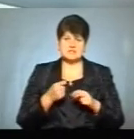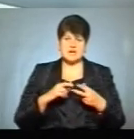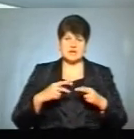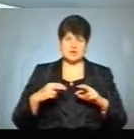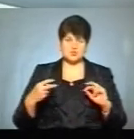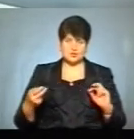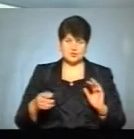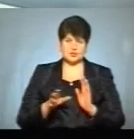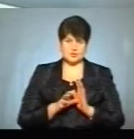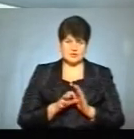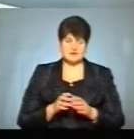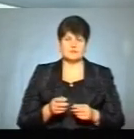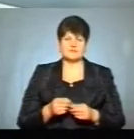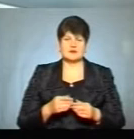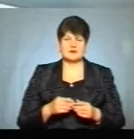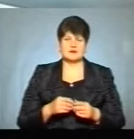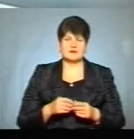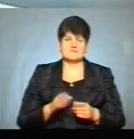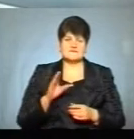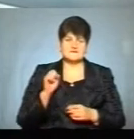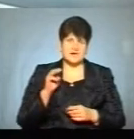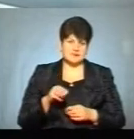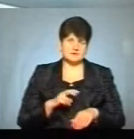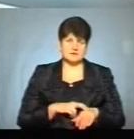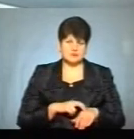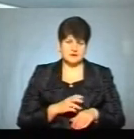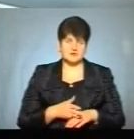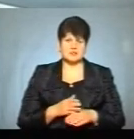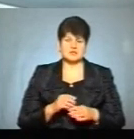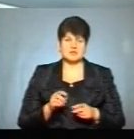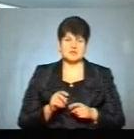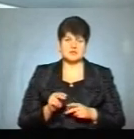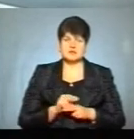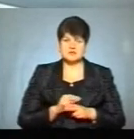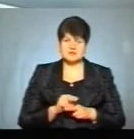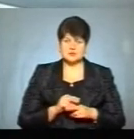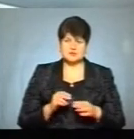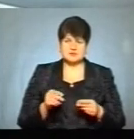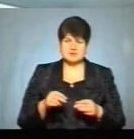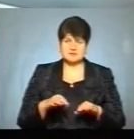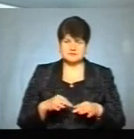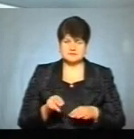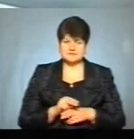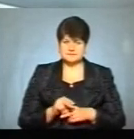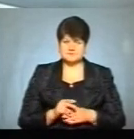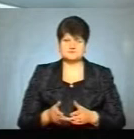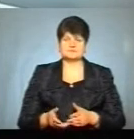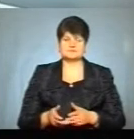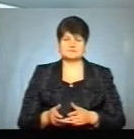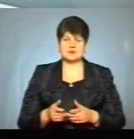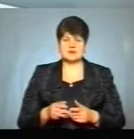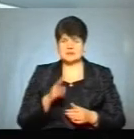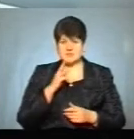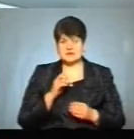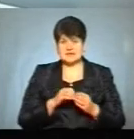професій. Лікарі, там теж ветеринарні лікарі, різні, там є слюсарі з ремонту, такі слюсарі-ремонтники, то заробітна плата